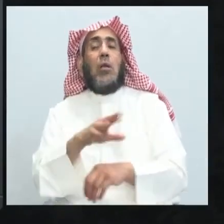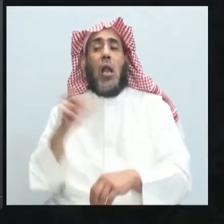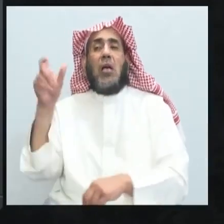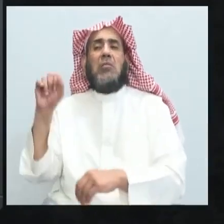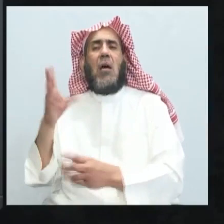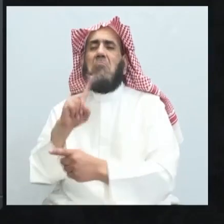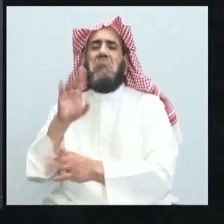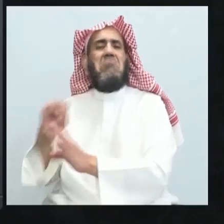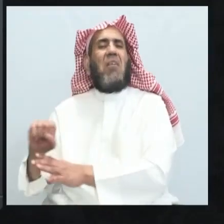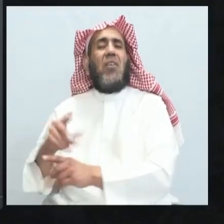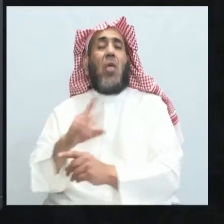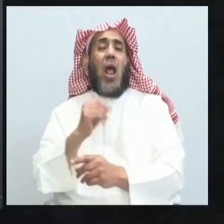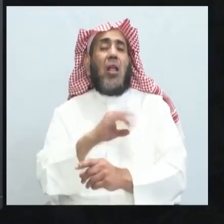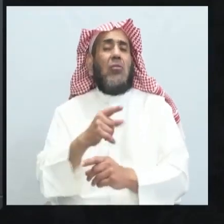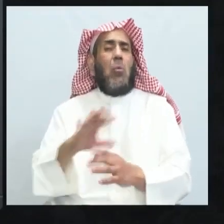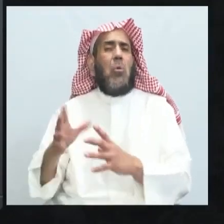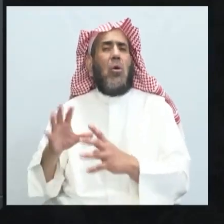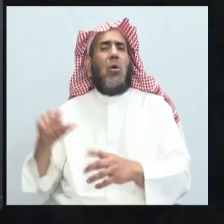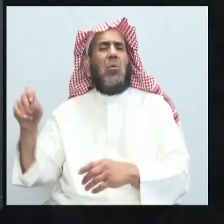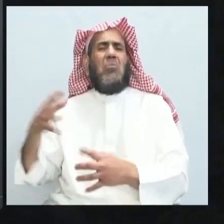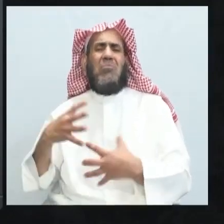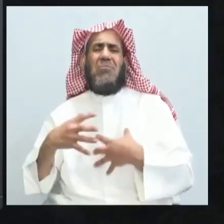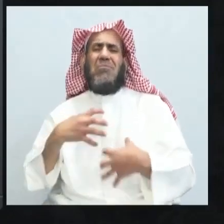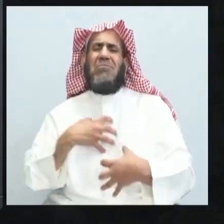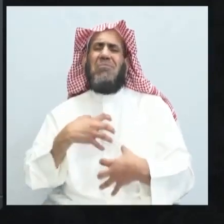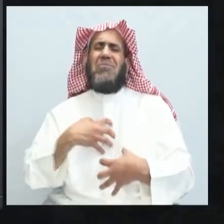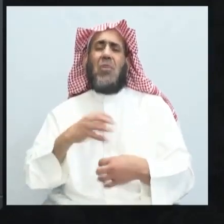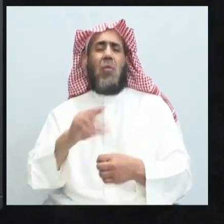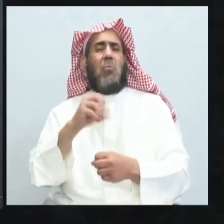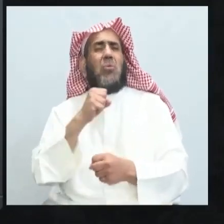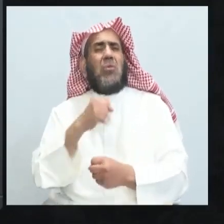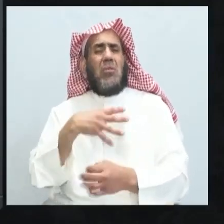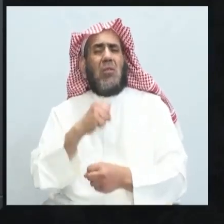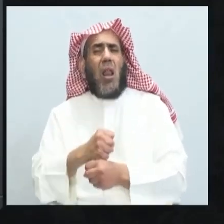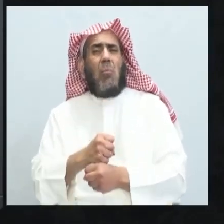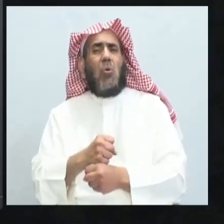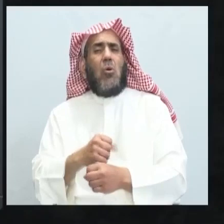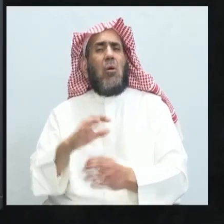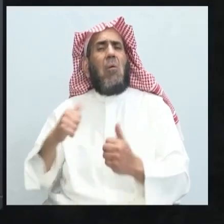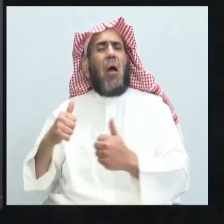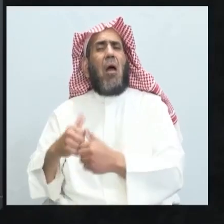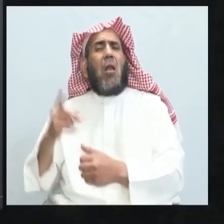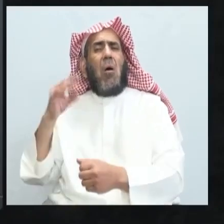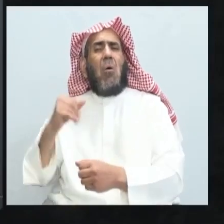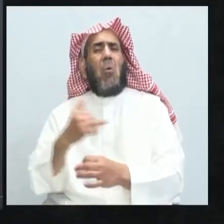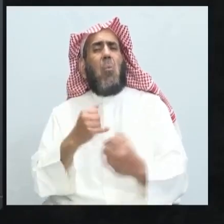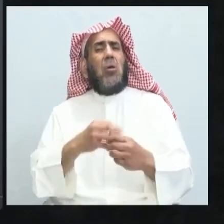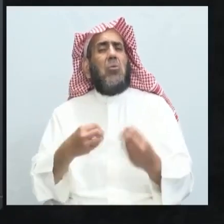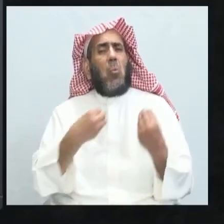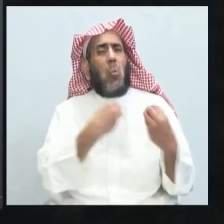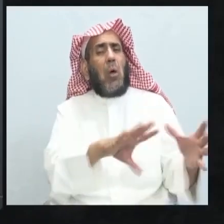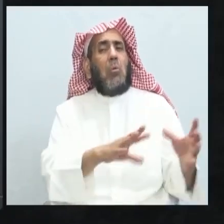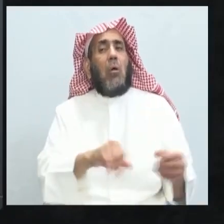فذكر الناس وبداوا ايضا ب بينهم شيء في في نفوسهم كيف ان النبي صلى الله عليه وسلم لما جاء اهله المهاجرين تركنا بعد ان